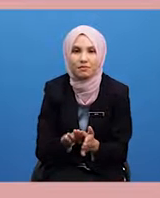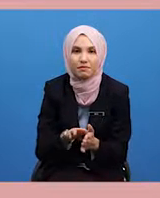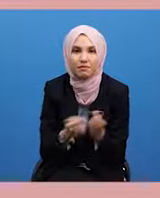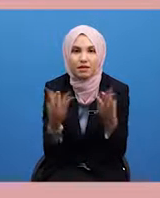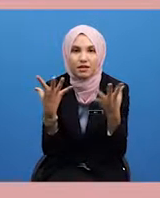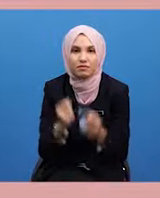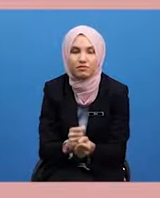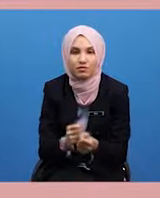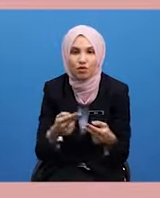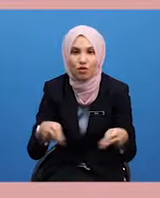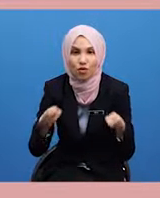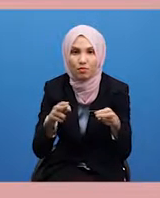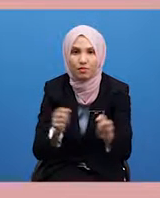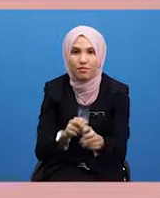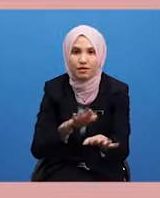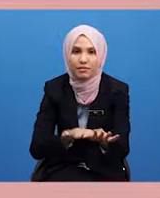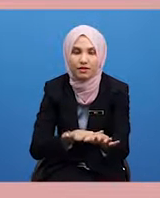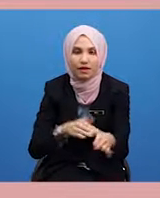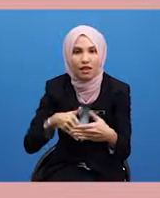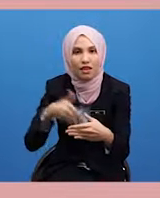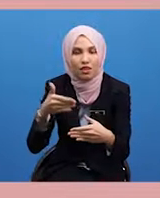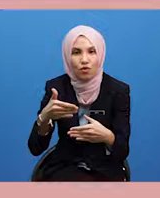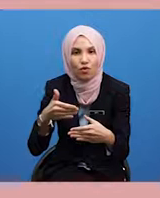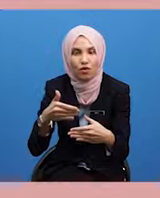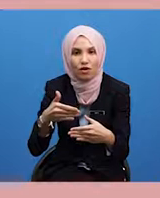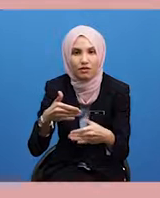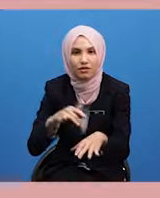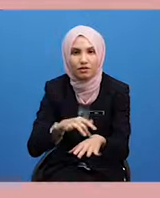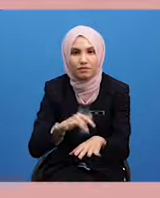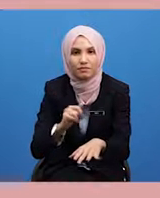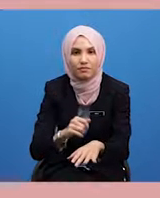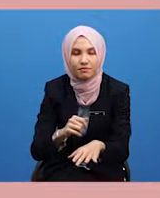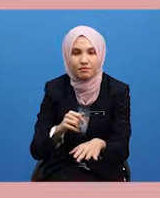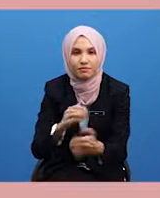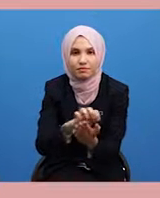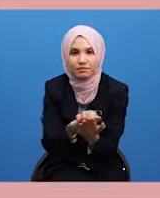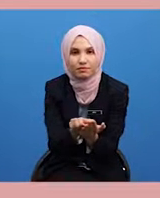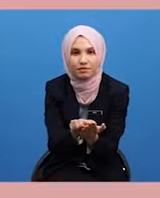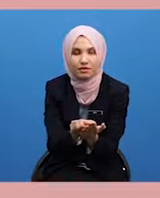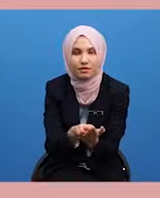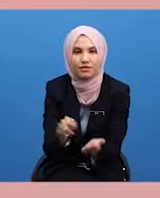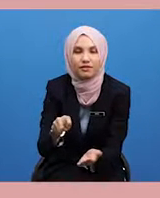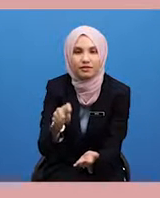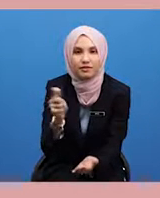struktur umum pada bahagian luar kulit biji benih dicotiledon. Testa,